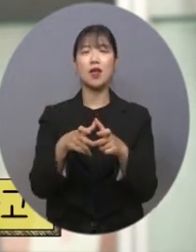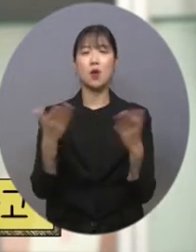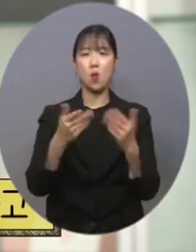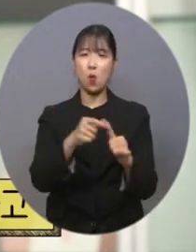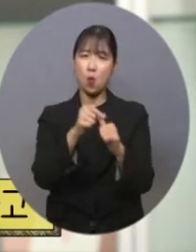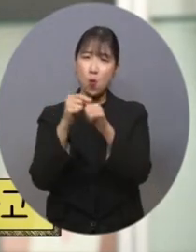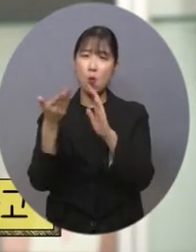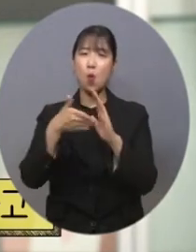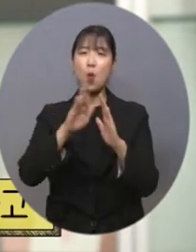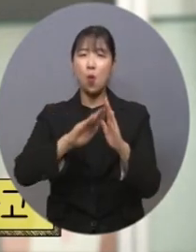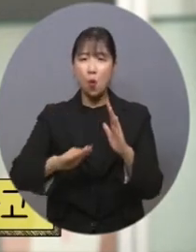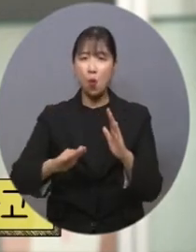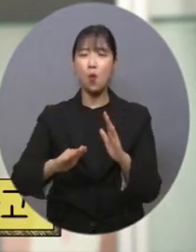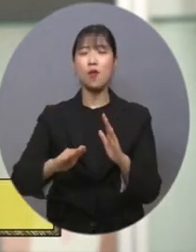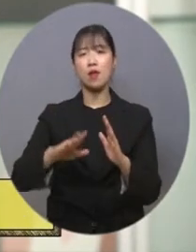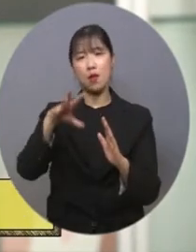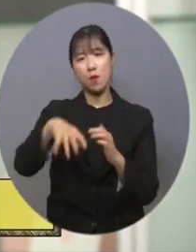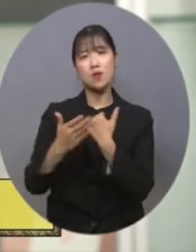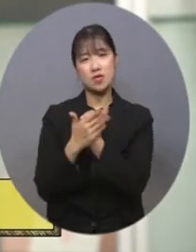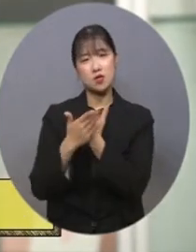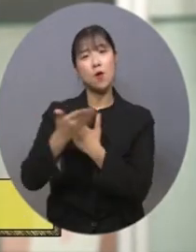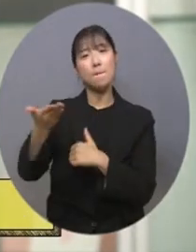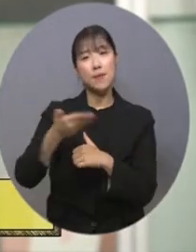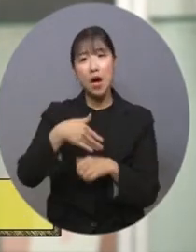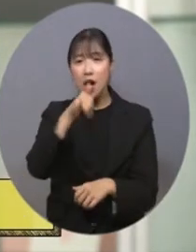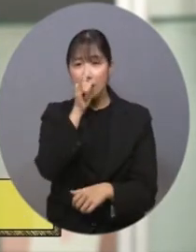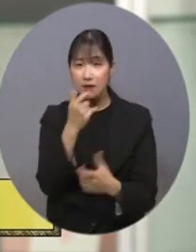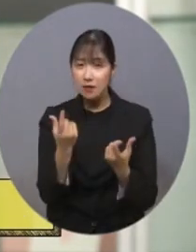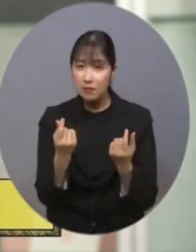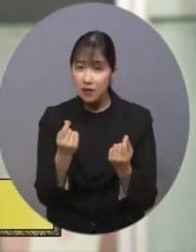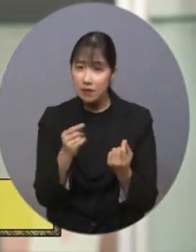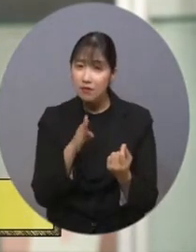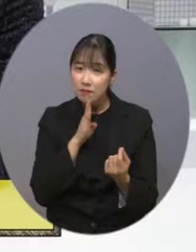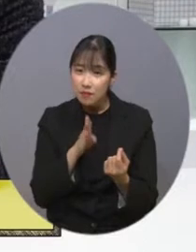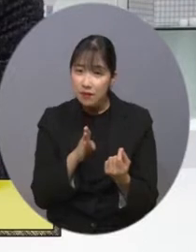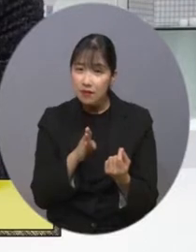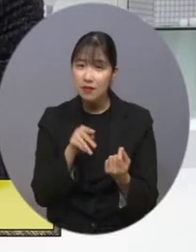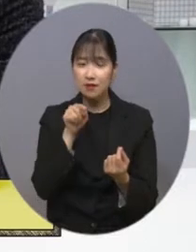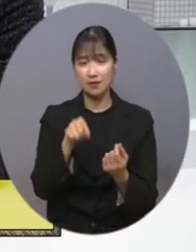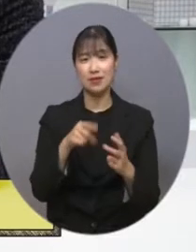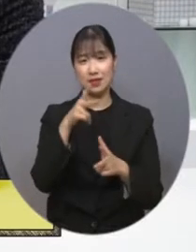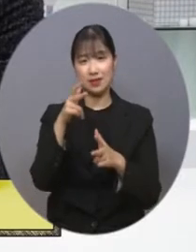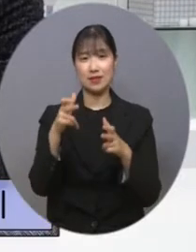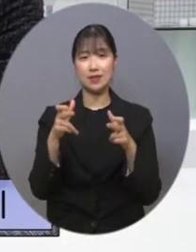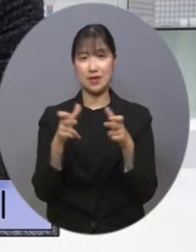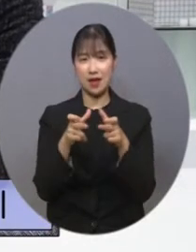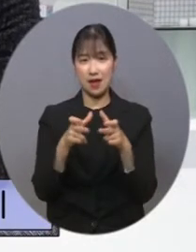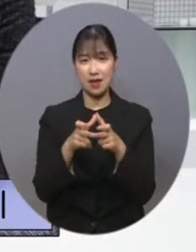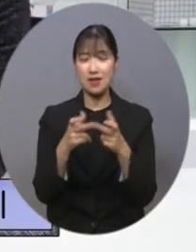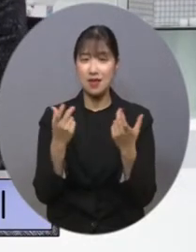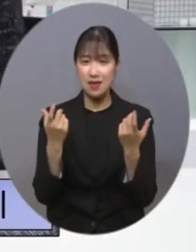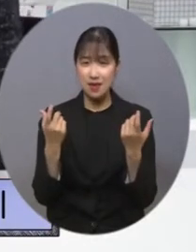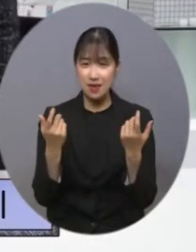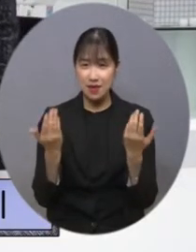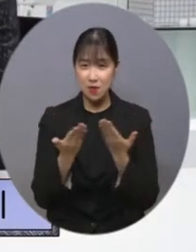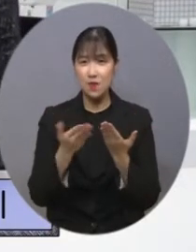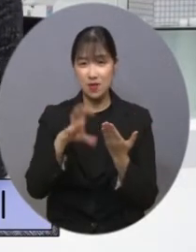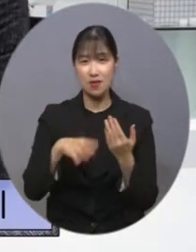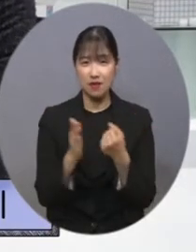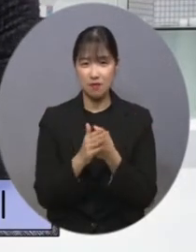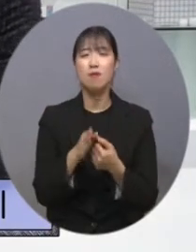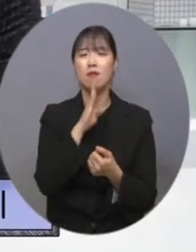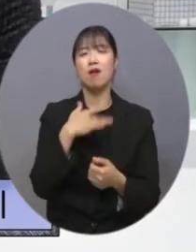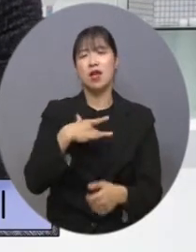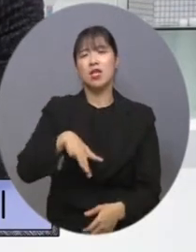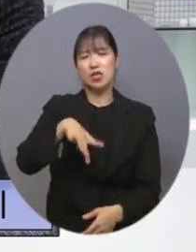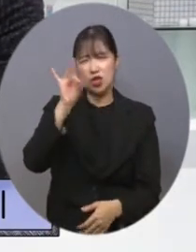또 이렇게 지원도 받으신다고 들었어요. 장애인 표준사업장이 됨으로 인해서? 저희 처음에는 지원 많이 받았죠.